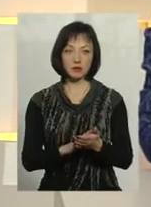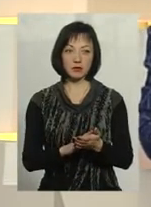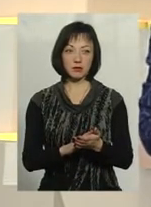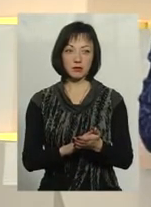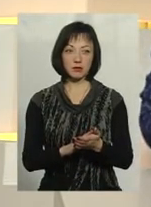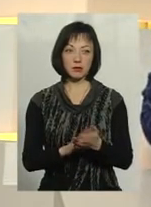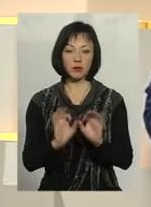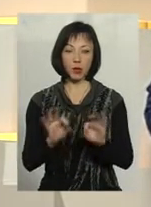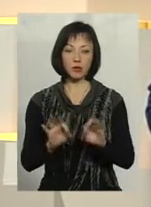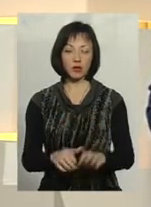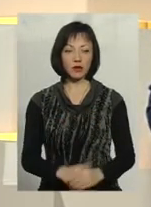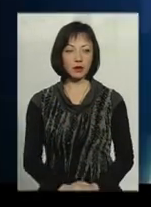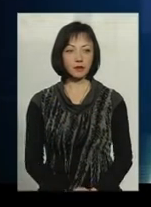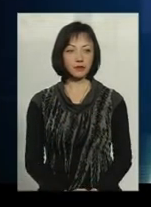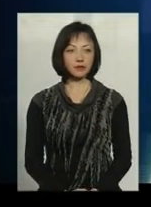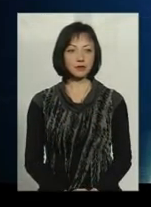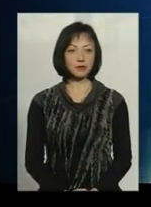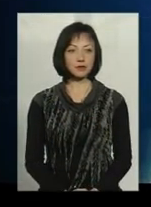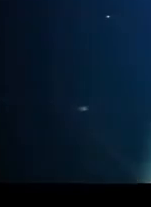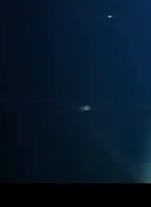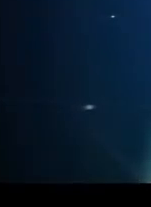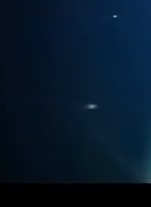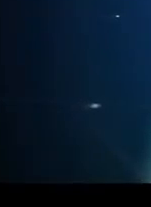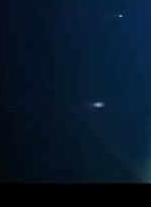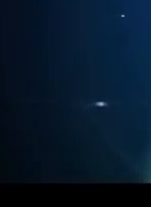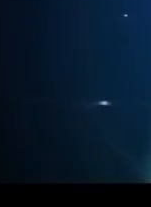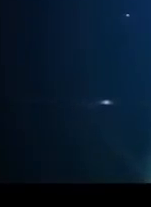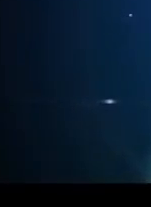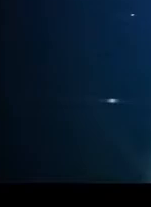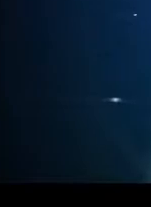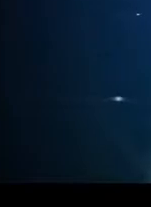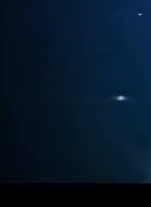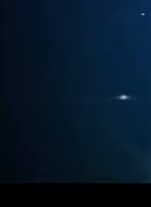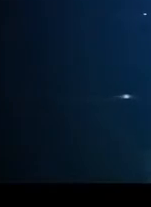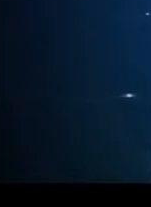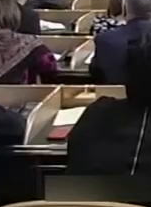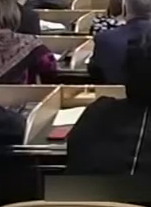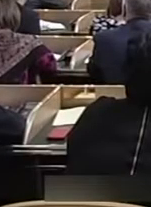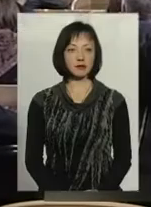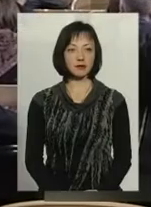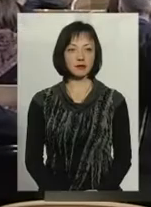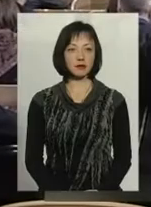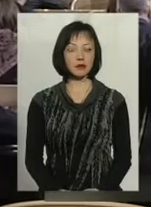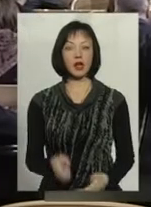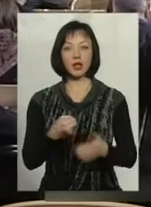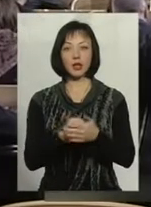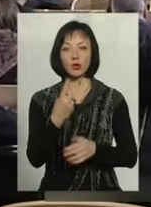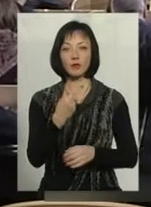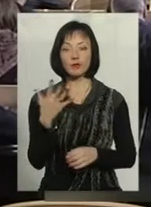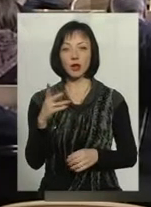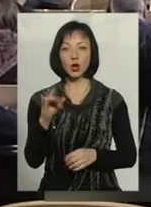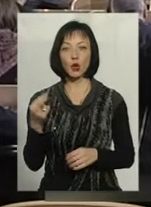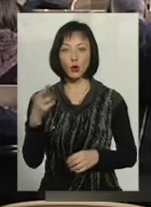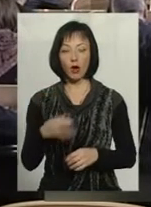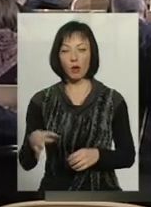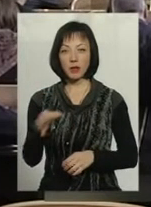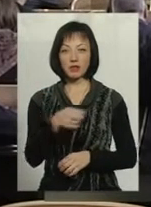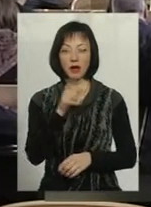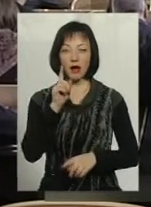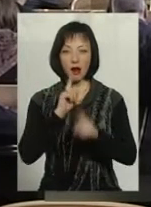другої групи, наскільки я розумію. Ну, скоріше тому, за все. Відповідно, це було визначено і